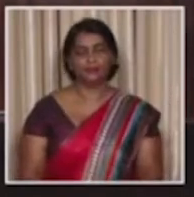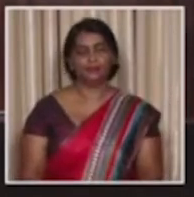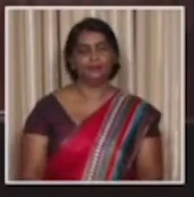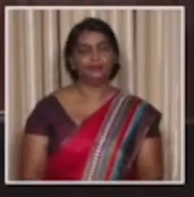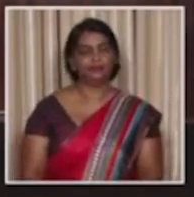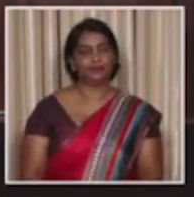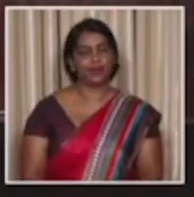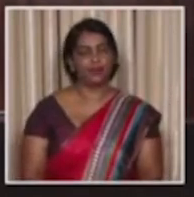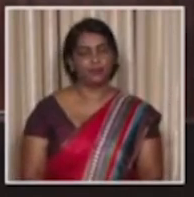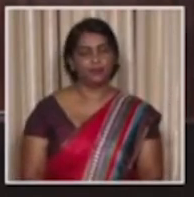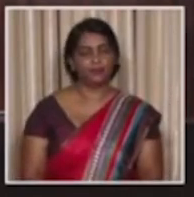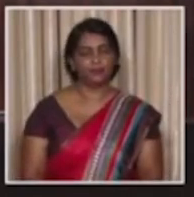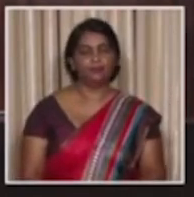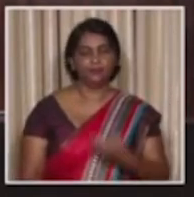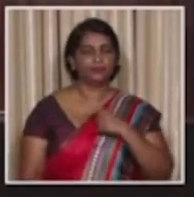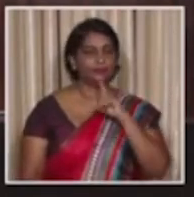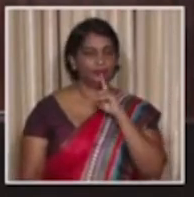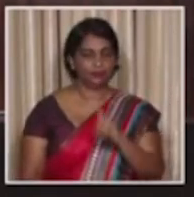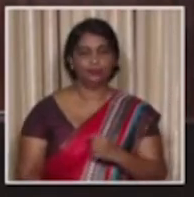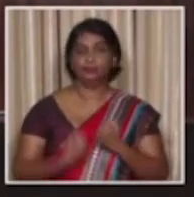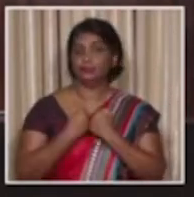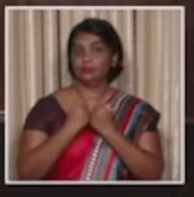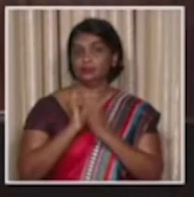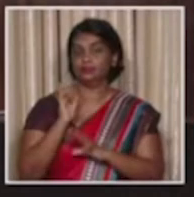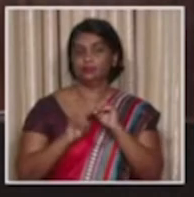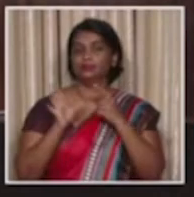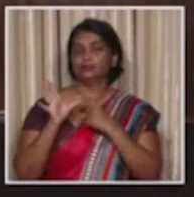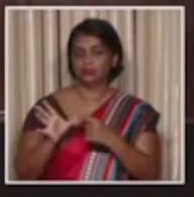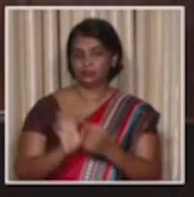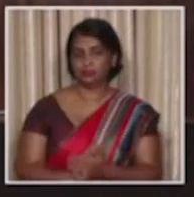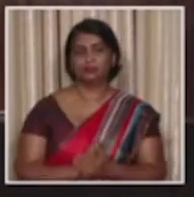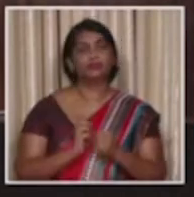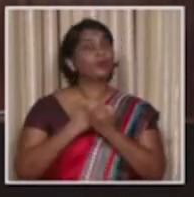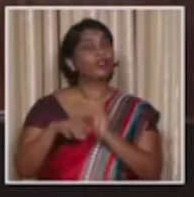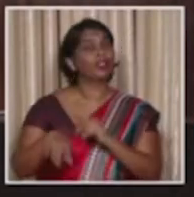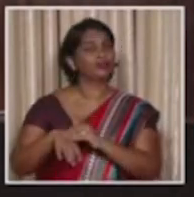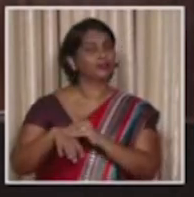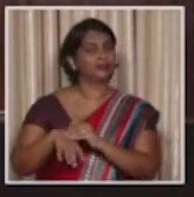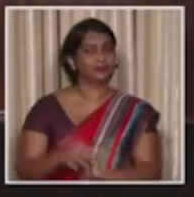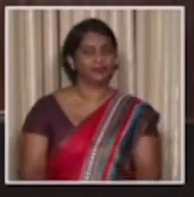අබේසිංහ මන්ත්‍රීතුමා මම අහනවා. ප්‍රවාහන ඇමතුමා උත්තර දෙන්න. ප්‍රවාහන ඇමතුමා